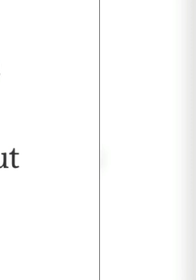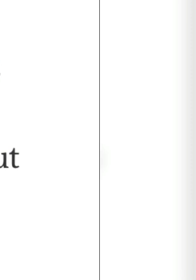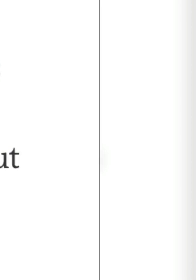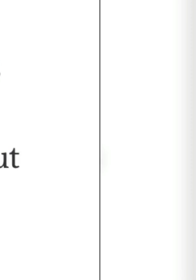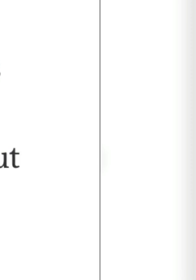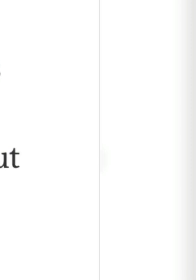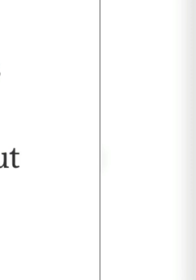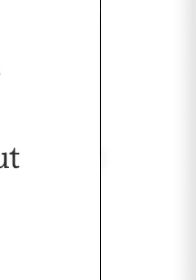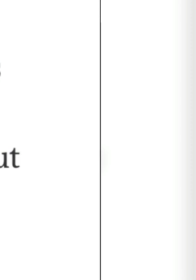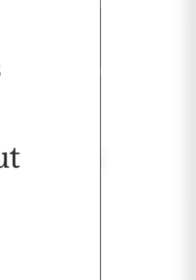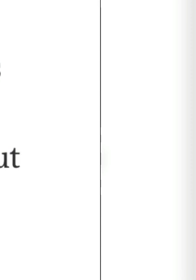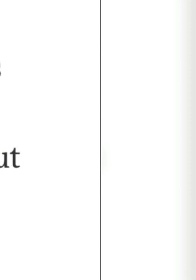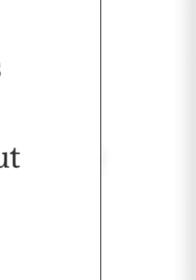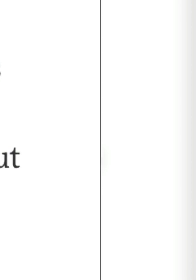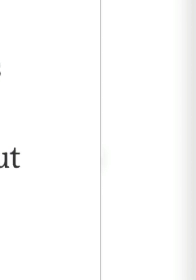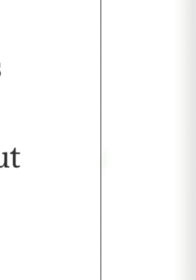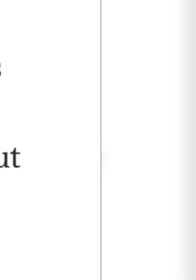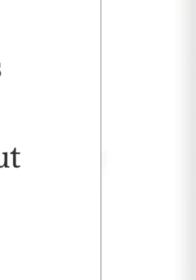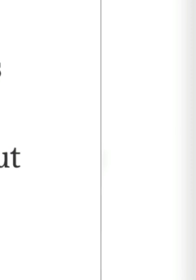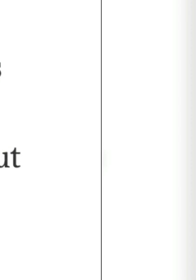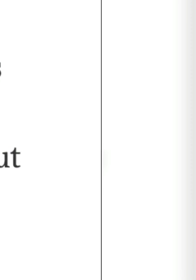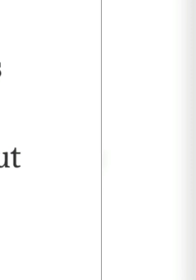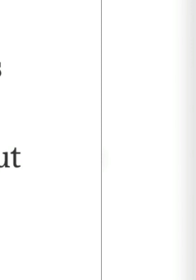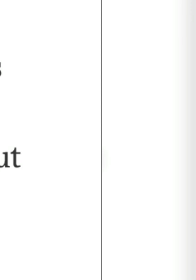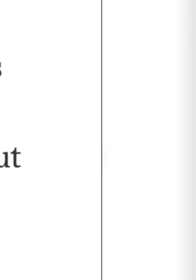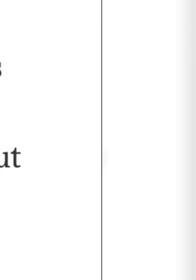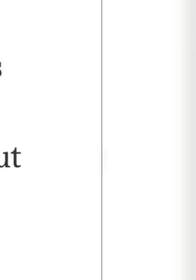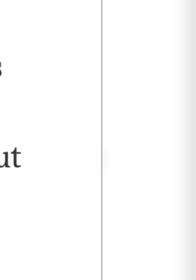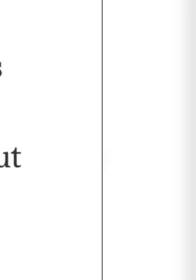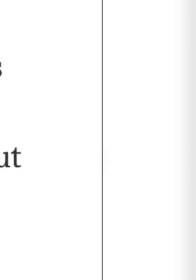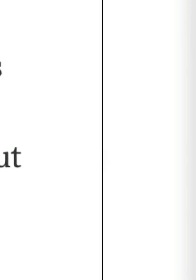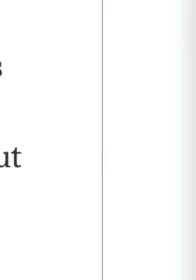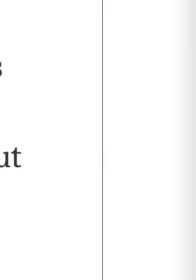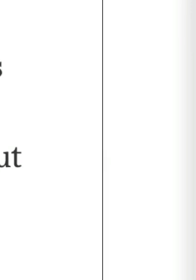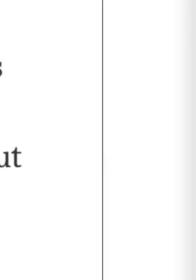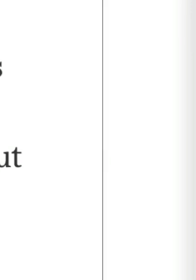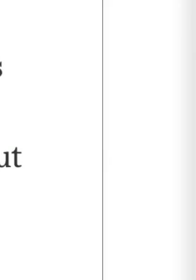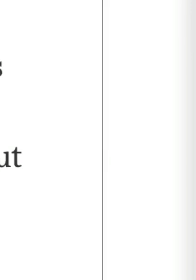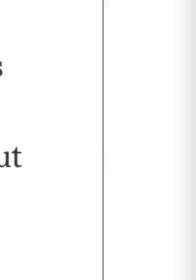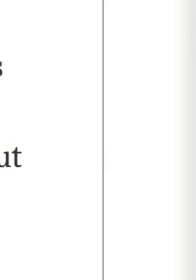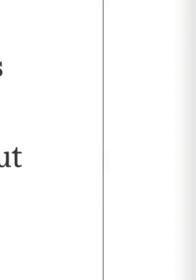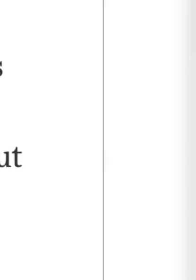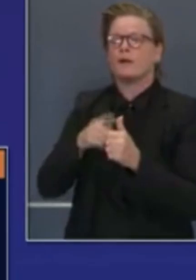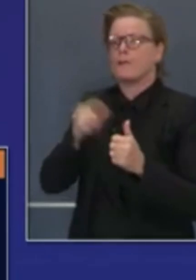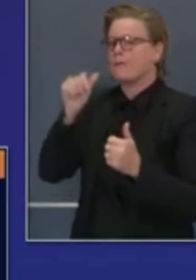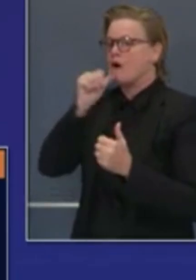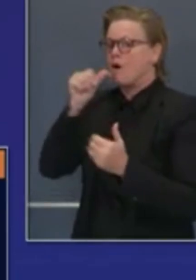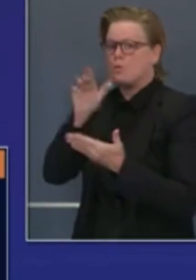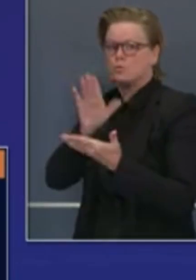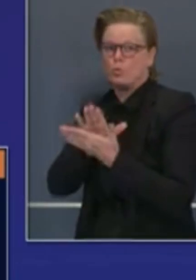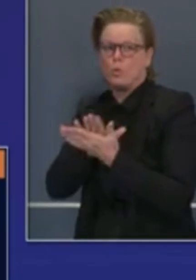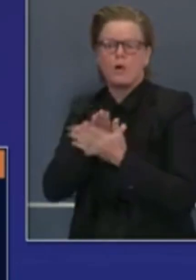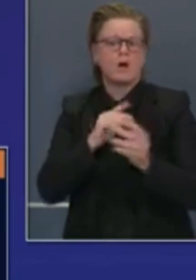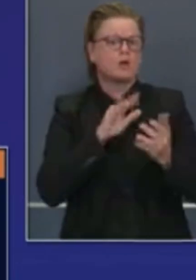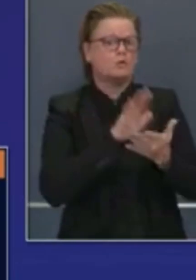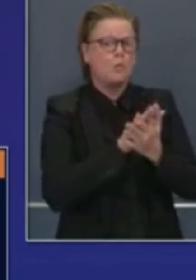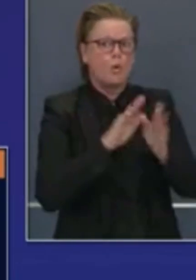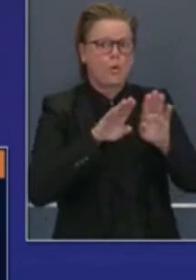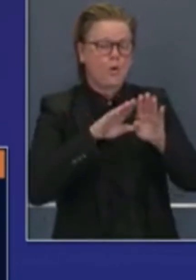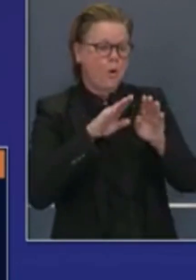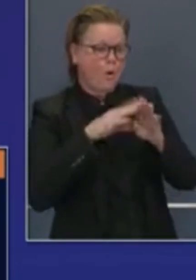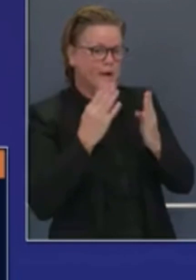khả năng sẽ ra lệnh cho các doanh nghiệp như quán Bo và Tiệm rượu đóng cửa và thực hiện lại các đơn đặt hàng lưu trú